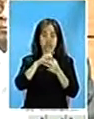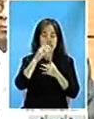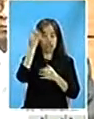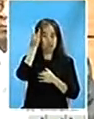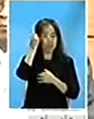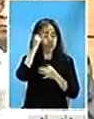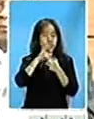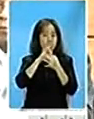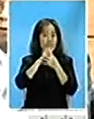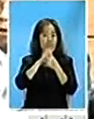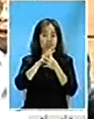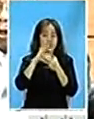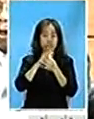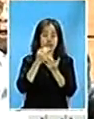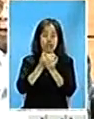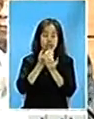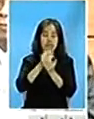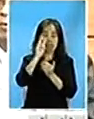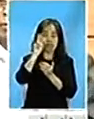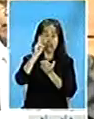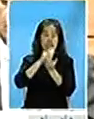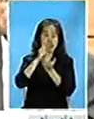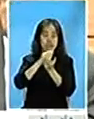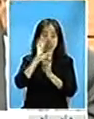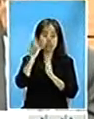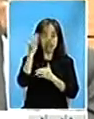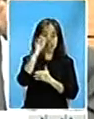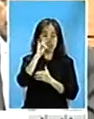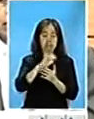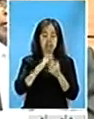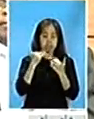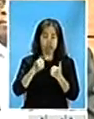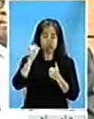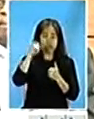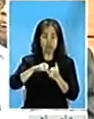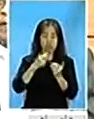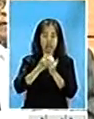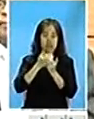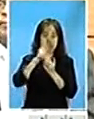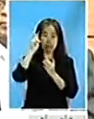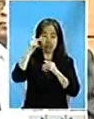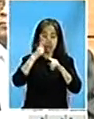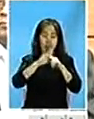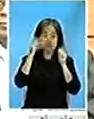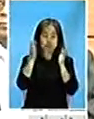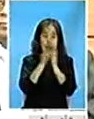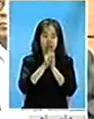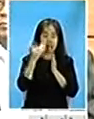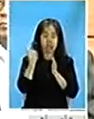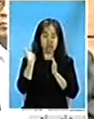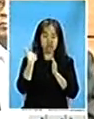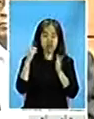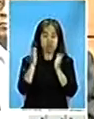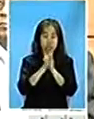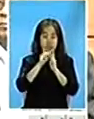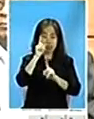ลเรื่องของหนี้สาธารณะของประเทศจริงอยู่ณปัจจุบันหนี้สาธารณะโดยรวมเมื่อคำนวณเทียบกับ GDP ของ